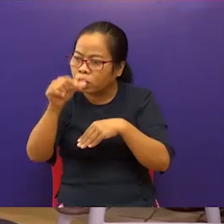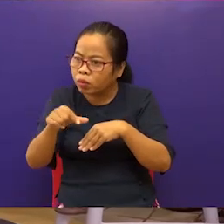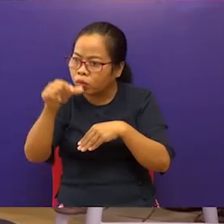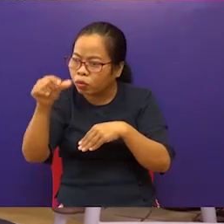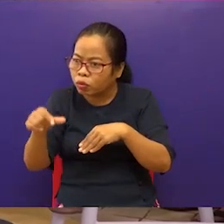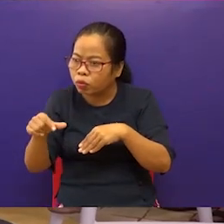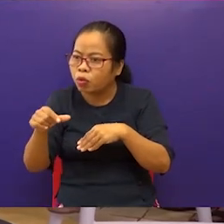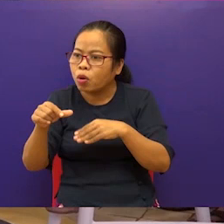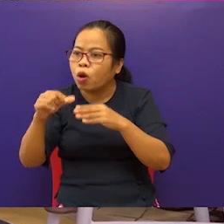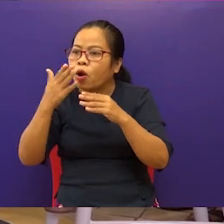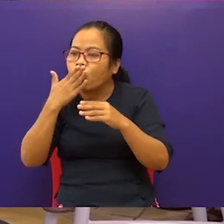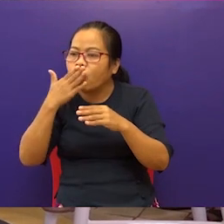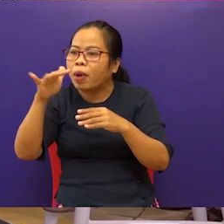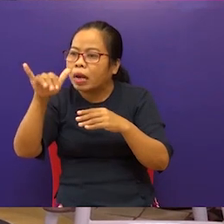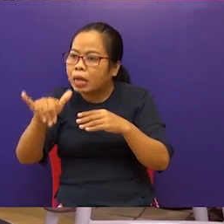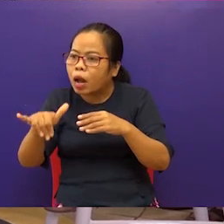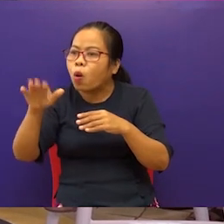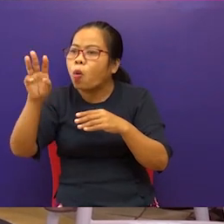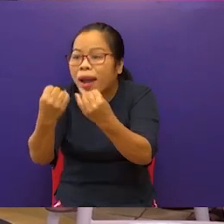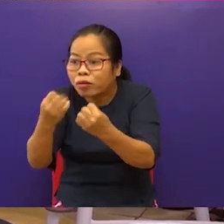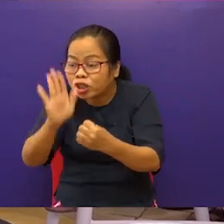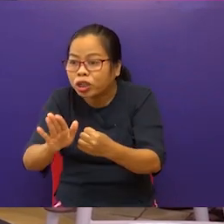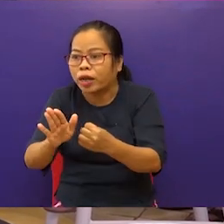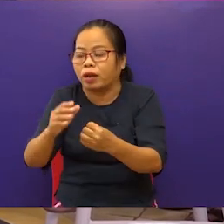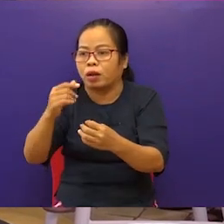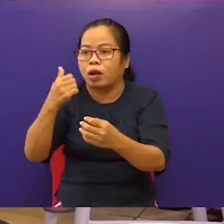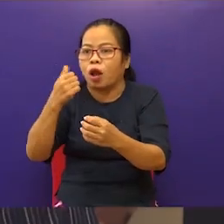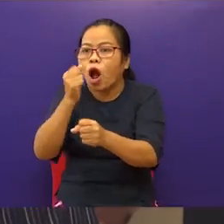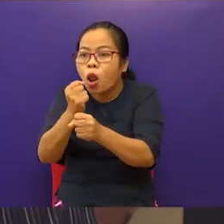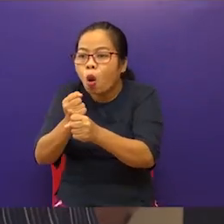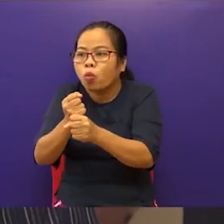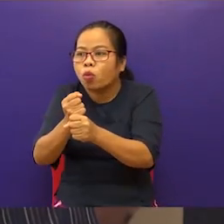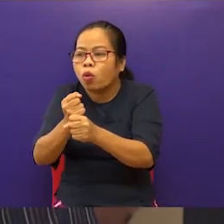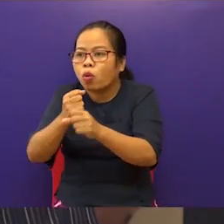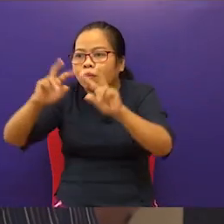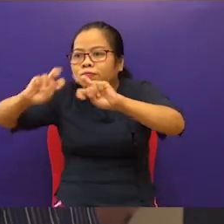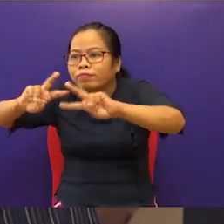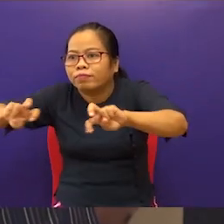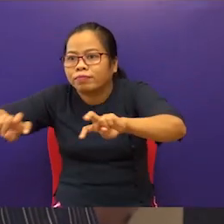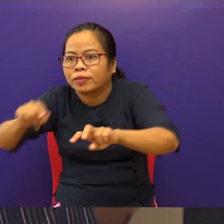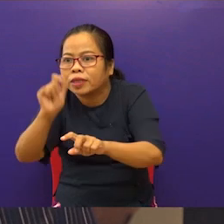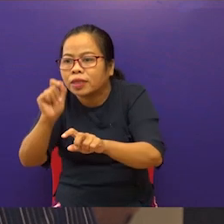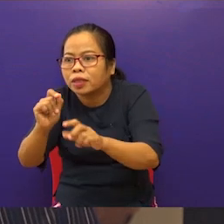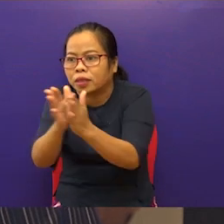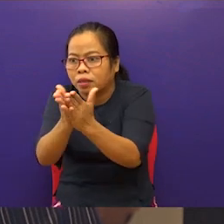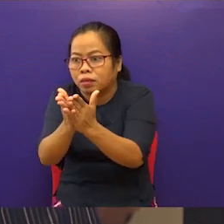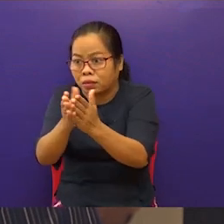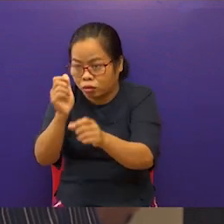များကြီးဆုံးရှုံးနေပါအလောက်မရတာများတယ်ပေါ့အဲကျွန်တော်တို့ဒီအလောက်ကန်ခွင့်လန်းနေမှာဟောဒီအားလုံးနဲ့ဒန်း